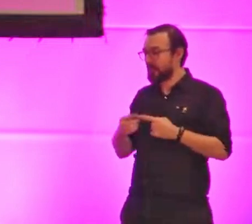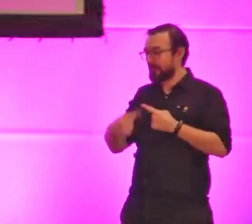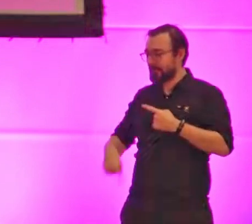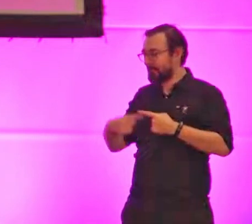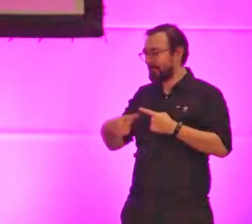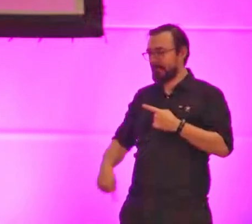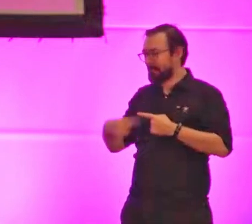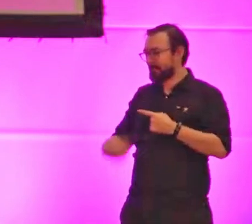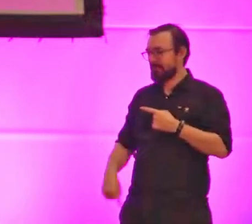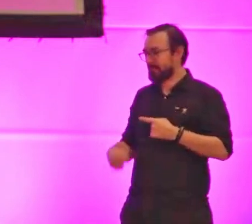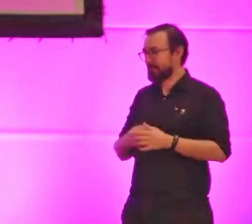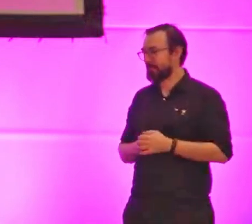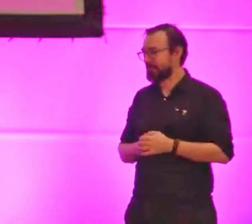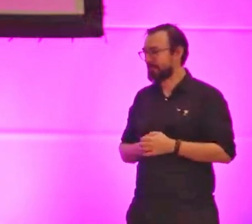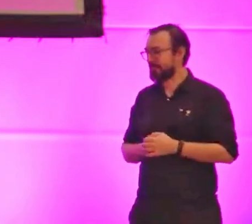Nej, du förstår.